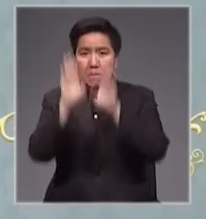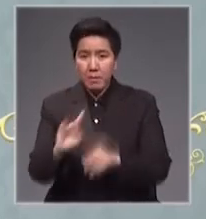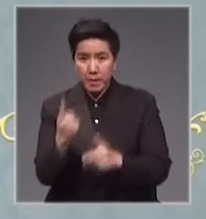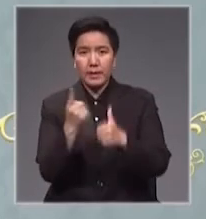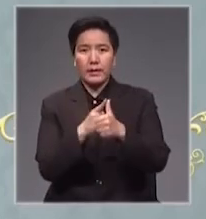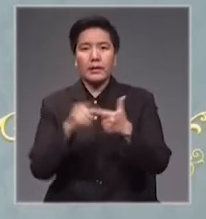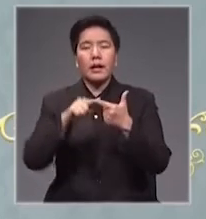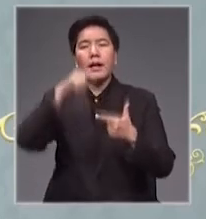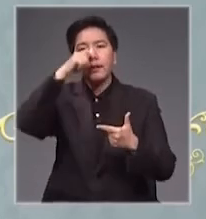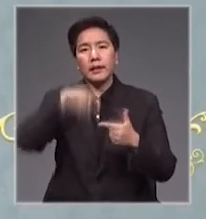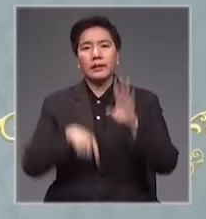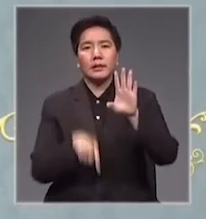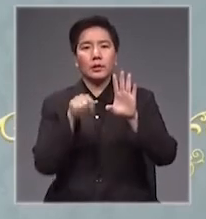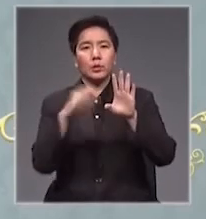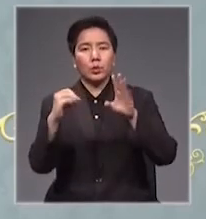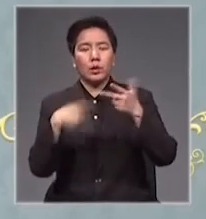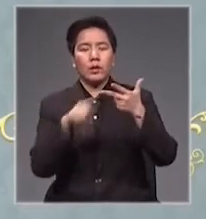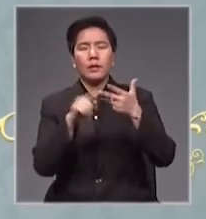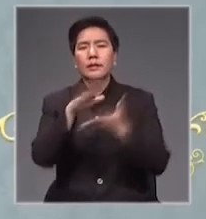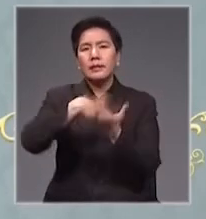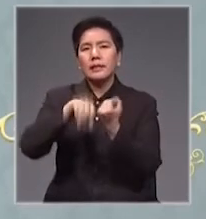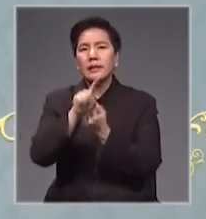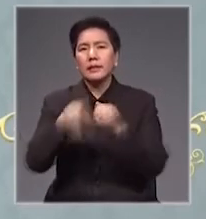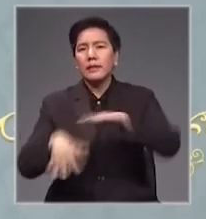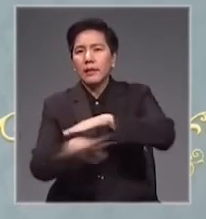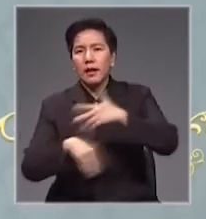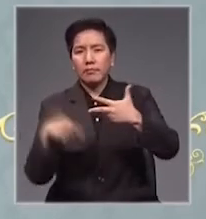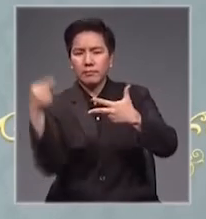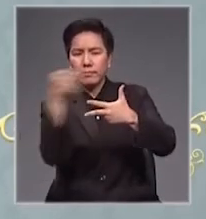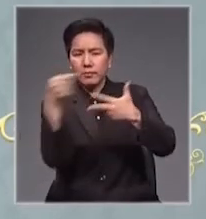Thailand 4.0 และ3เศรษฐกิจฐานรากผมก็ไม่อยากให้เป็น